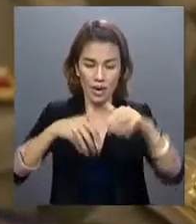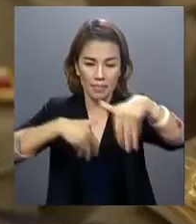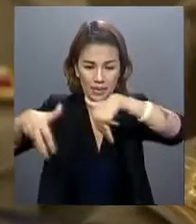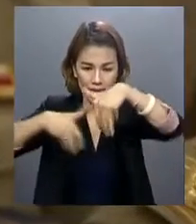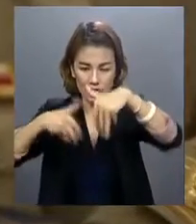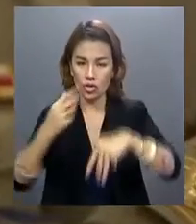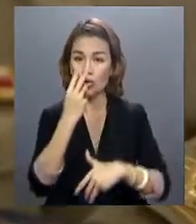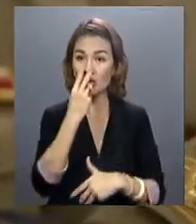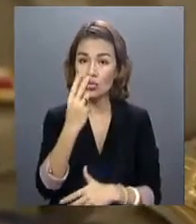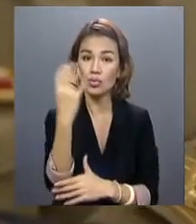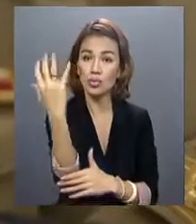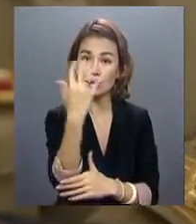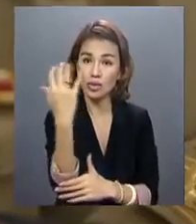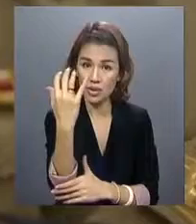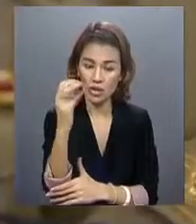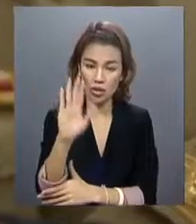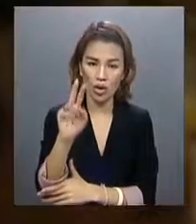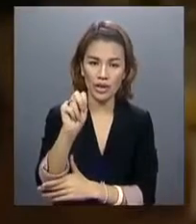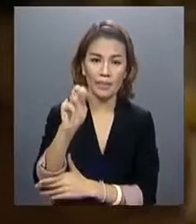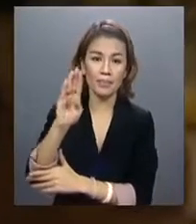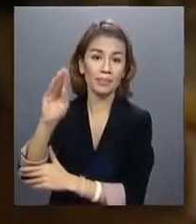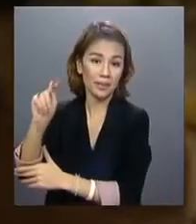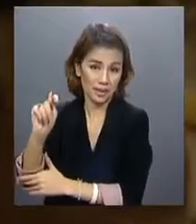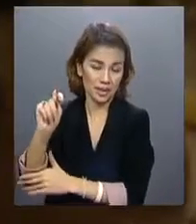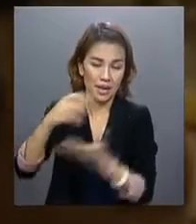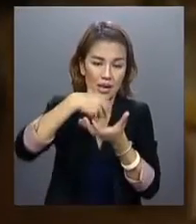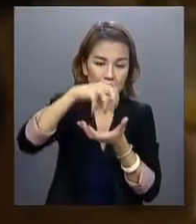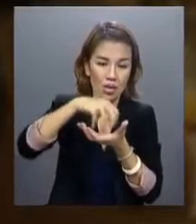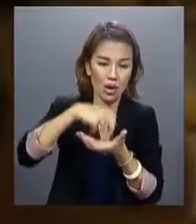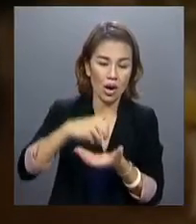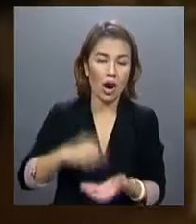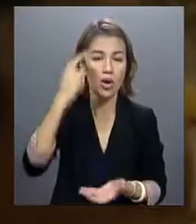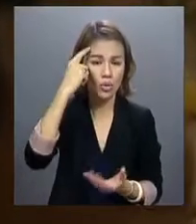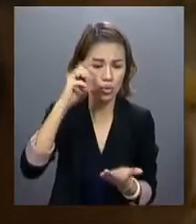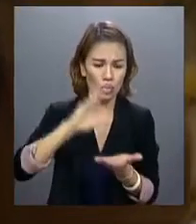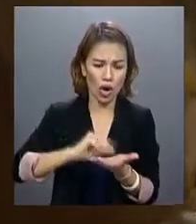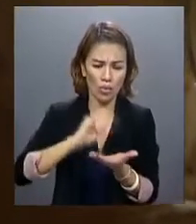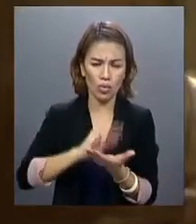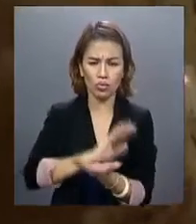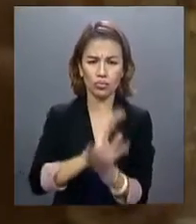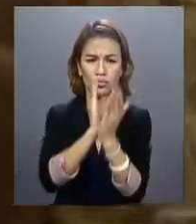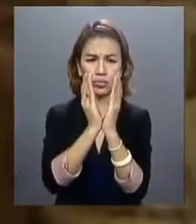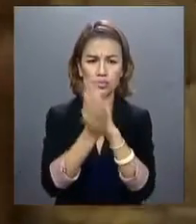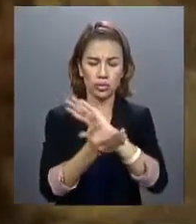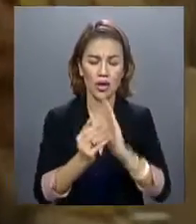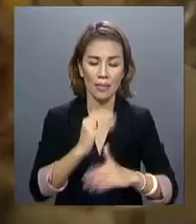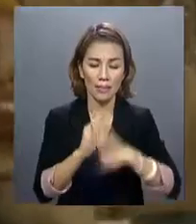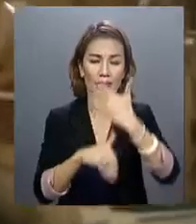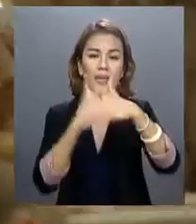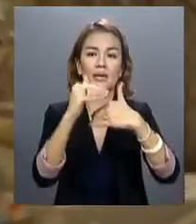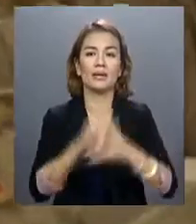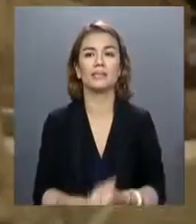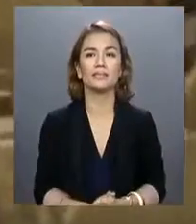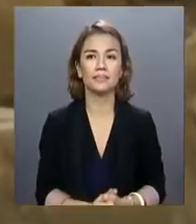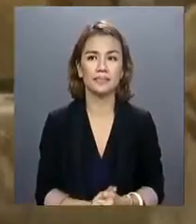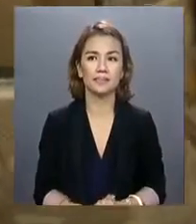ชมทางสถานีโทรทัศน์ของรัฐนะคะเพื่อให้รับทราบถึงแนวทางขับเคลื่อนประเทศแบบบูรณาการไปพร้อมพร้อมกันค่ะ